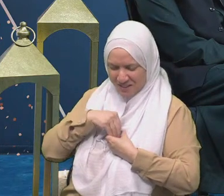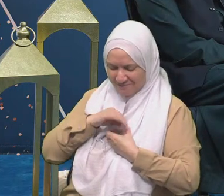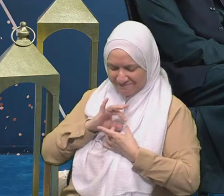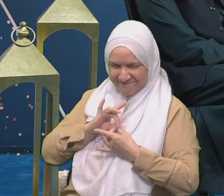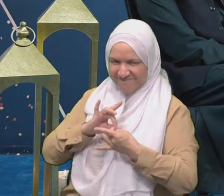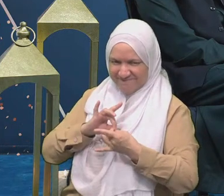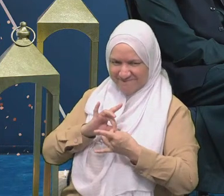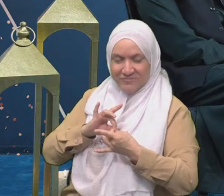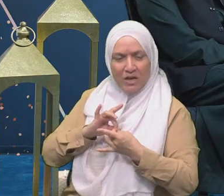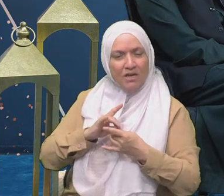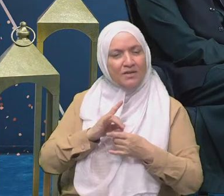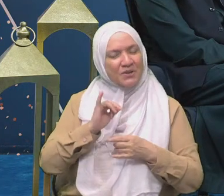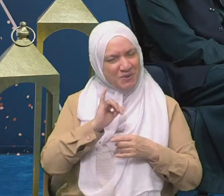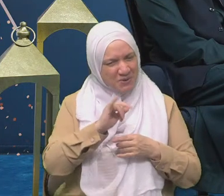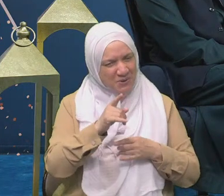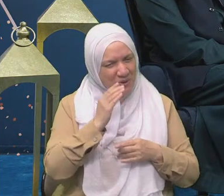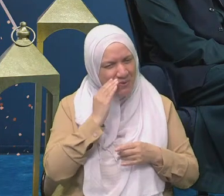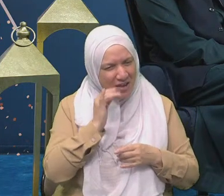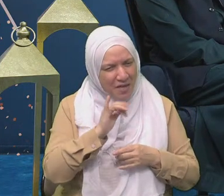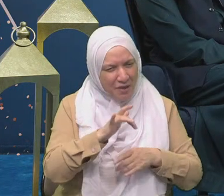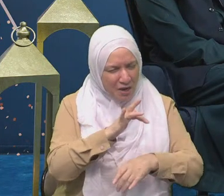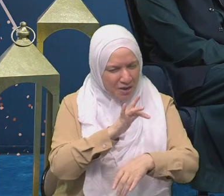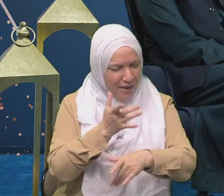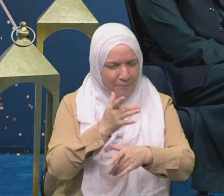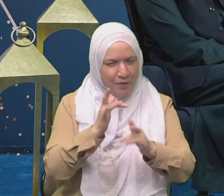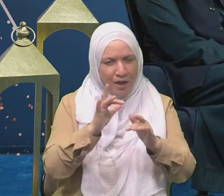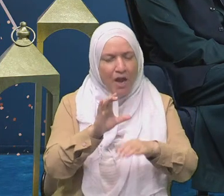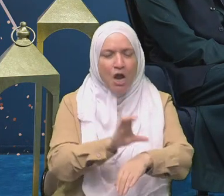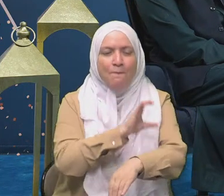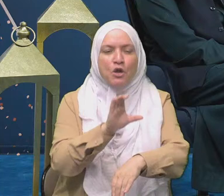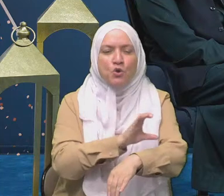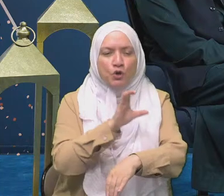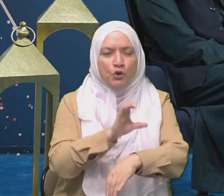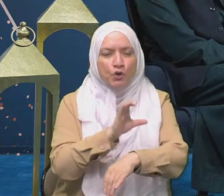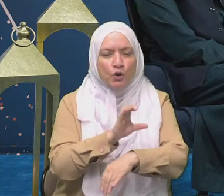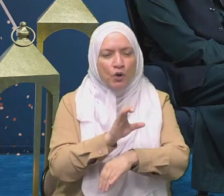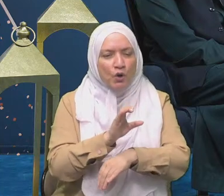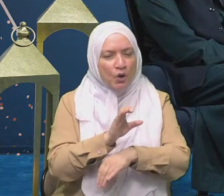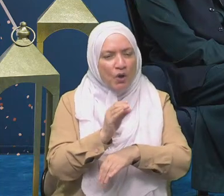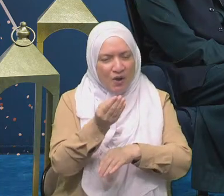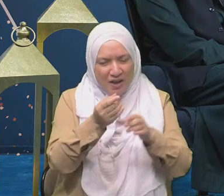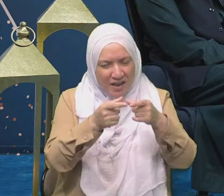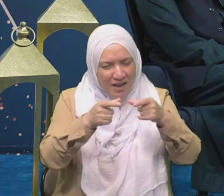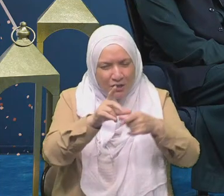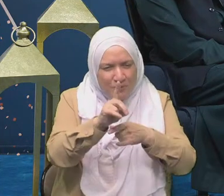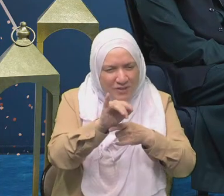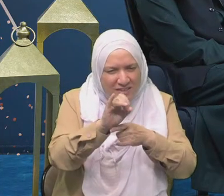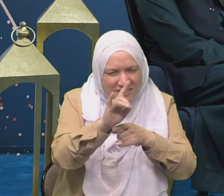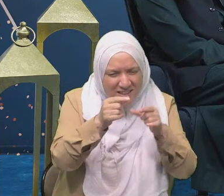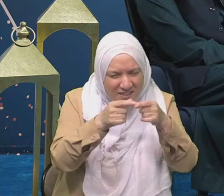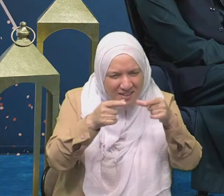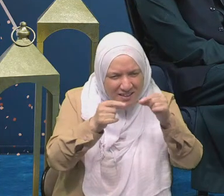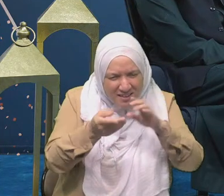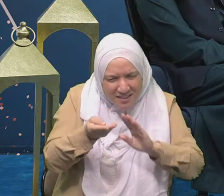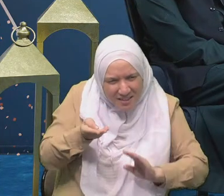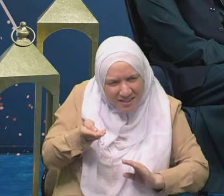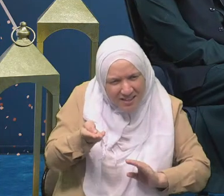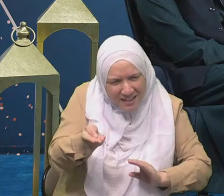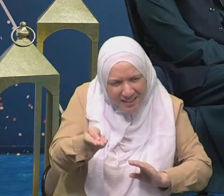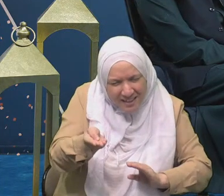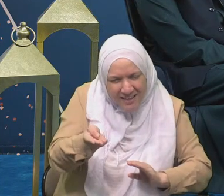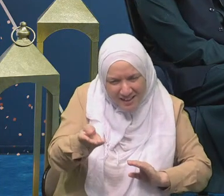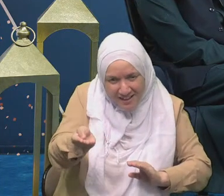it's not helping at all, completely. And the second thing he says, قَالْ ضَعْفُ الْيَقِينِ. The weakness in the yaqeen,